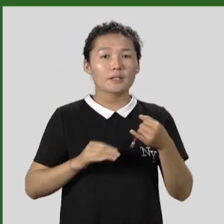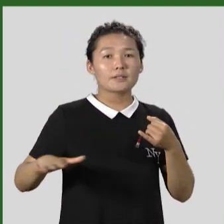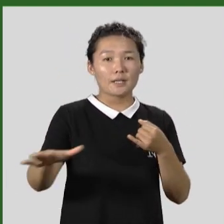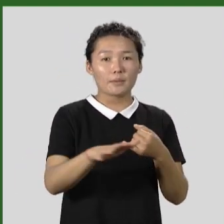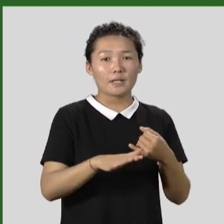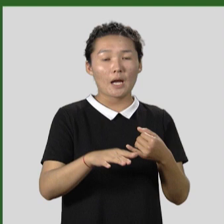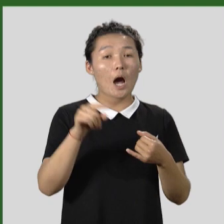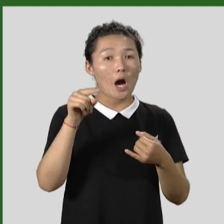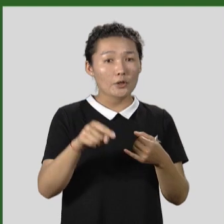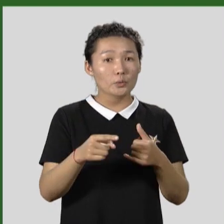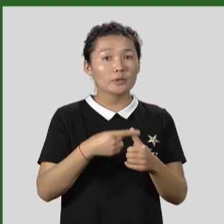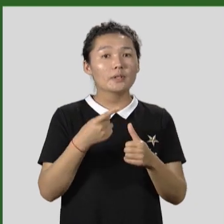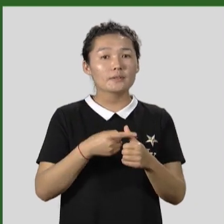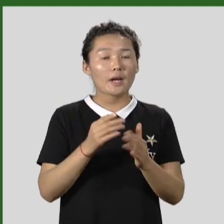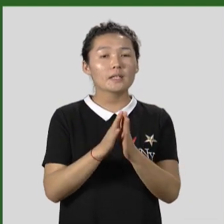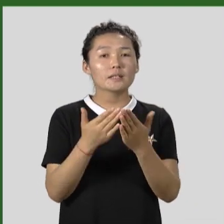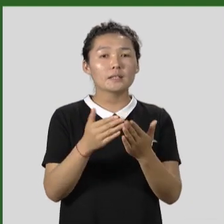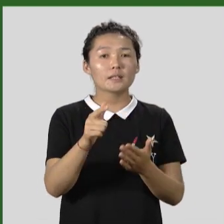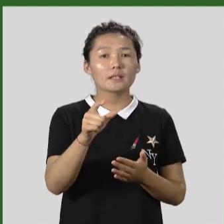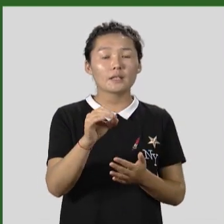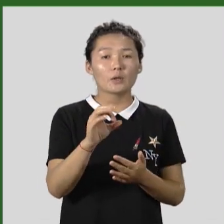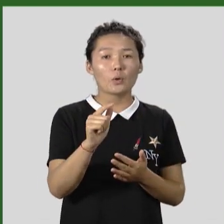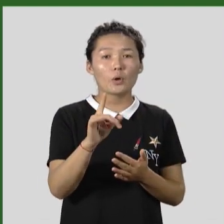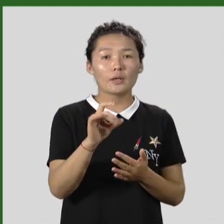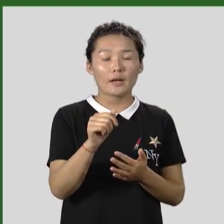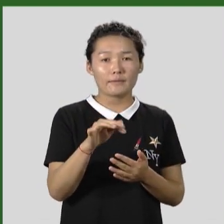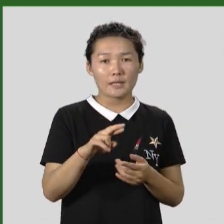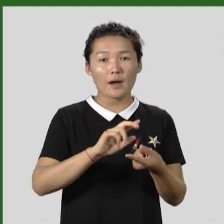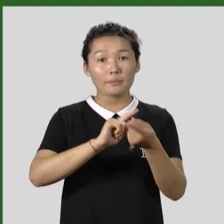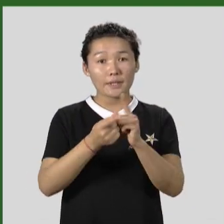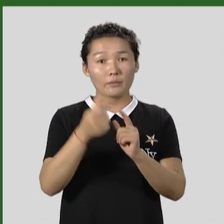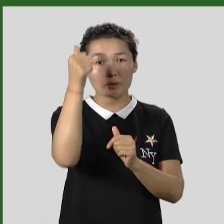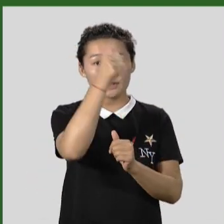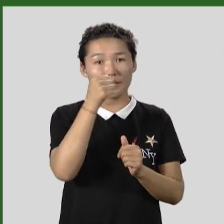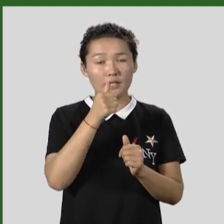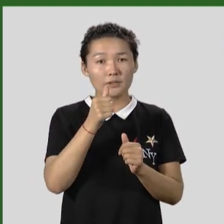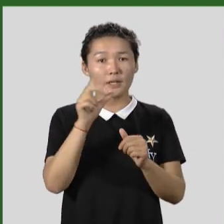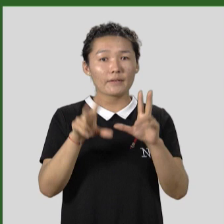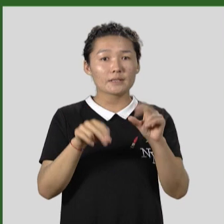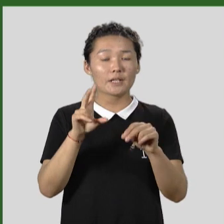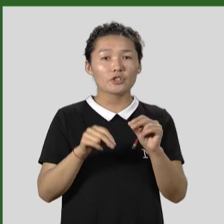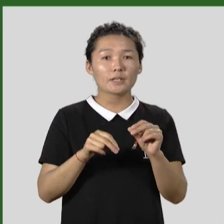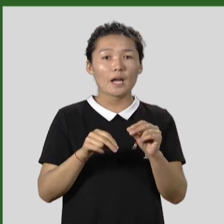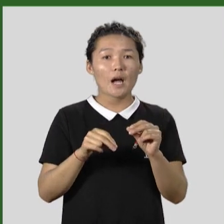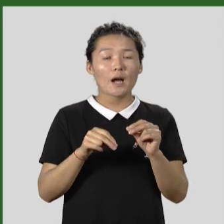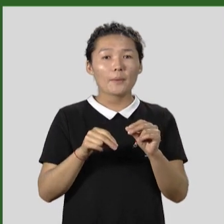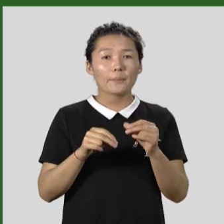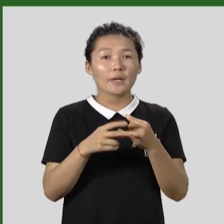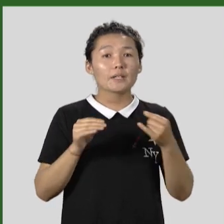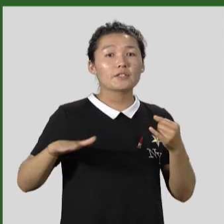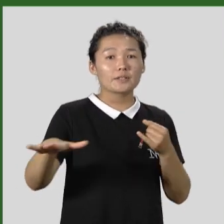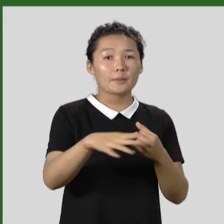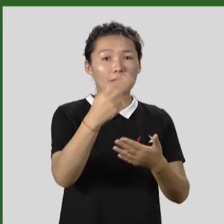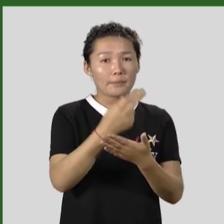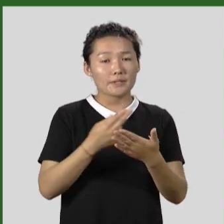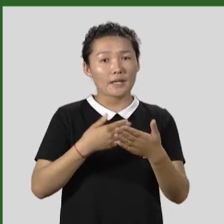книги «География». В переводе с греческого это значит «землеописание» или «записки